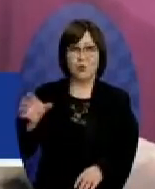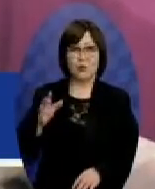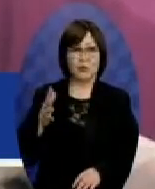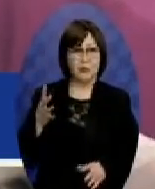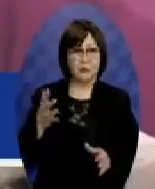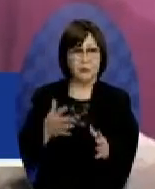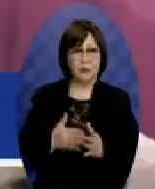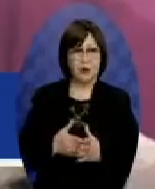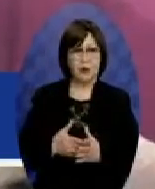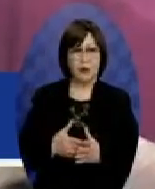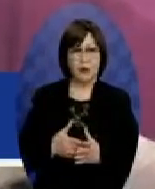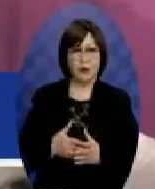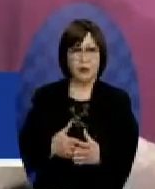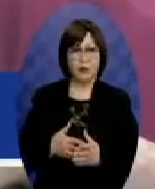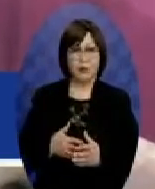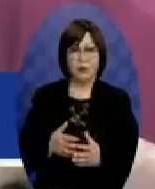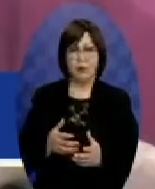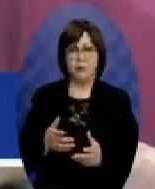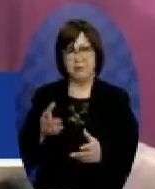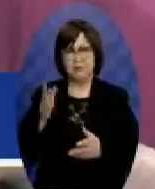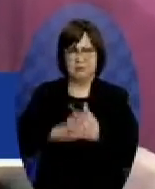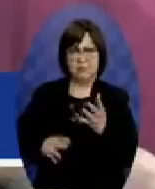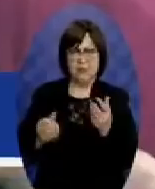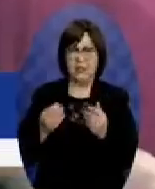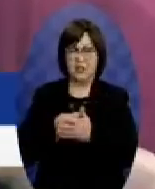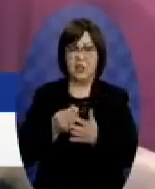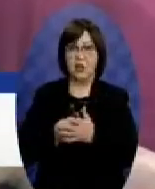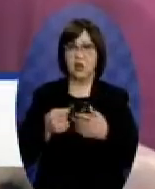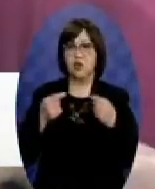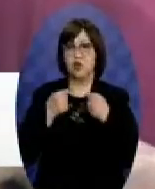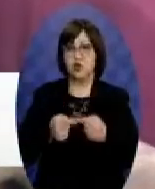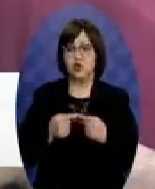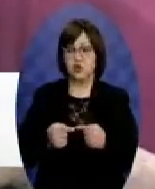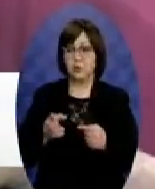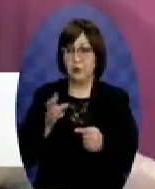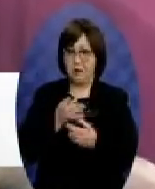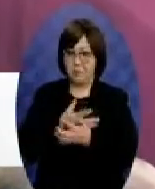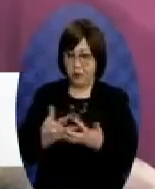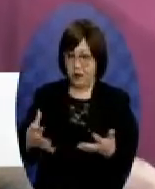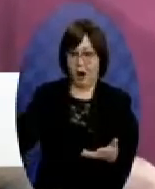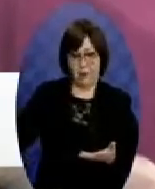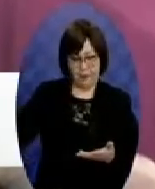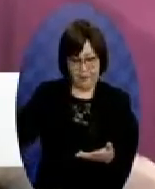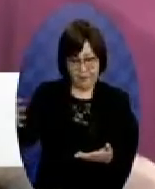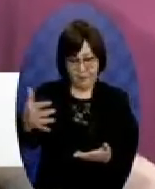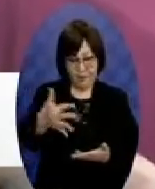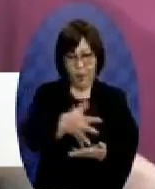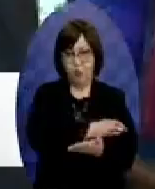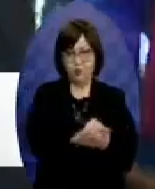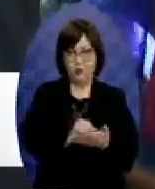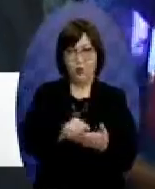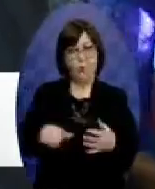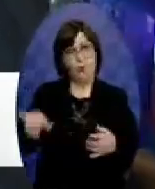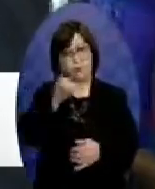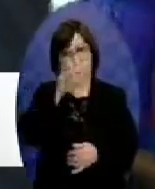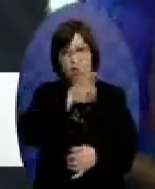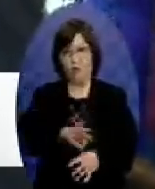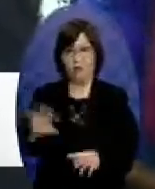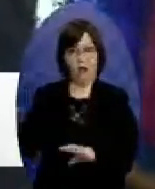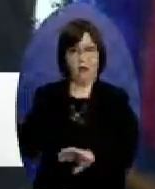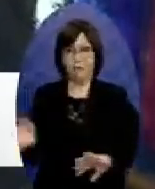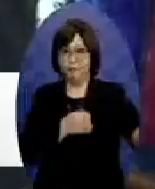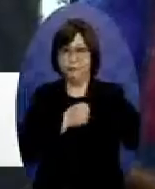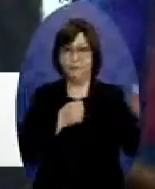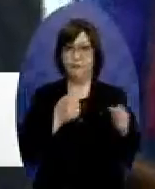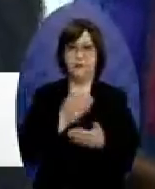хэмжээний торгож одоо төрчлөө бараа бүтээгдэхүүн усаж усаж хэрэг төрчлөө бусааж усаж усын орлого болсон. Бид нэр бол хаар өнгөрсөн